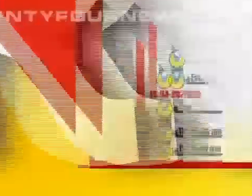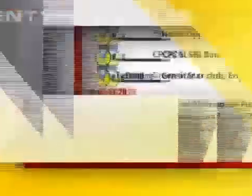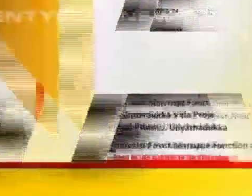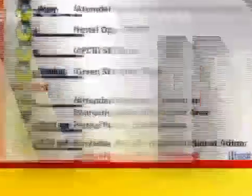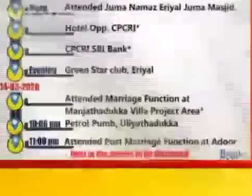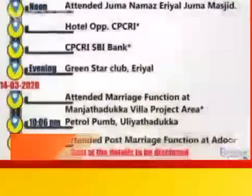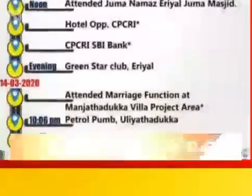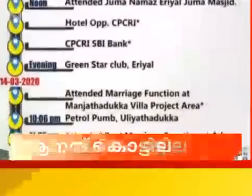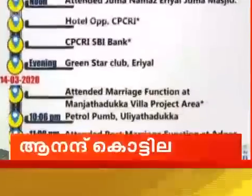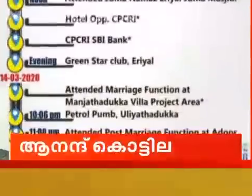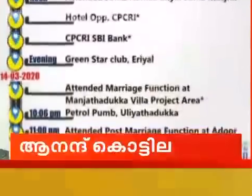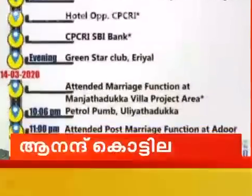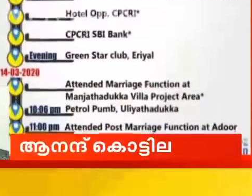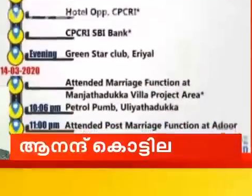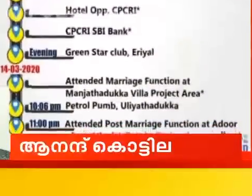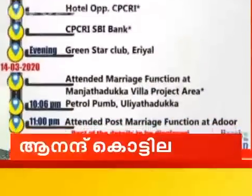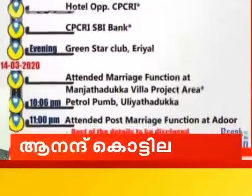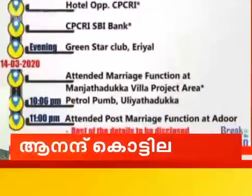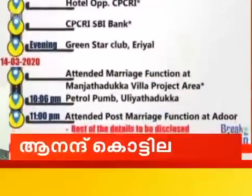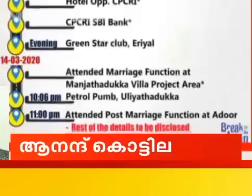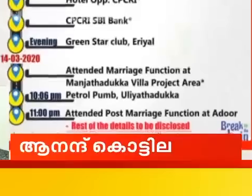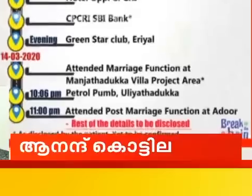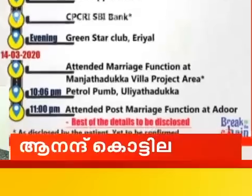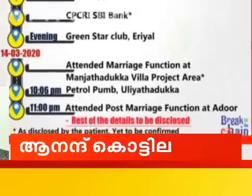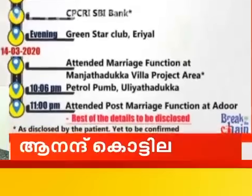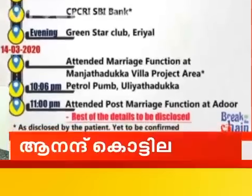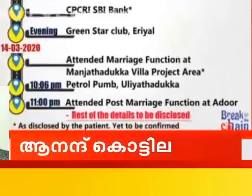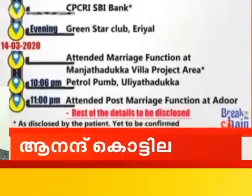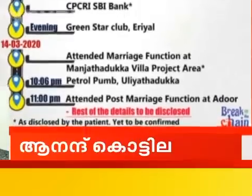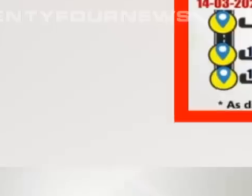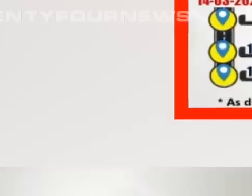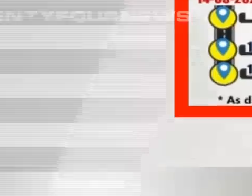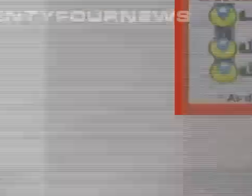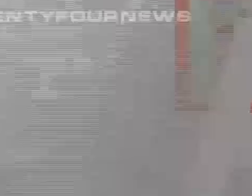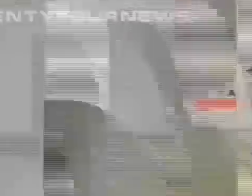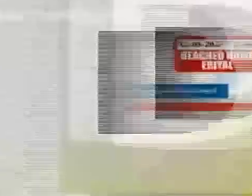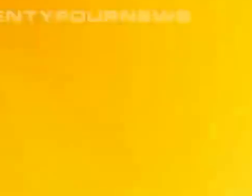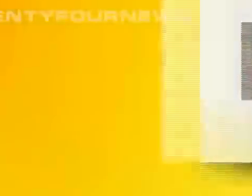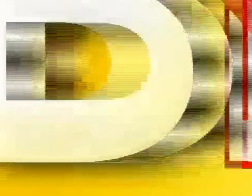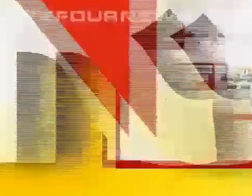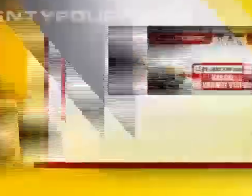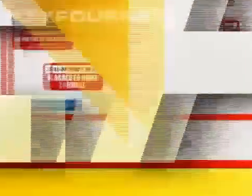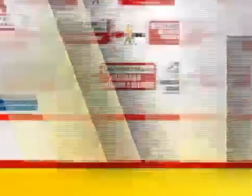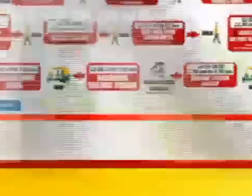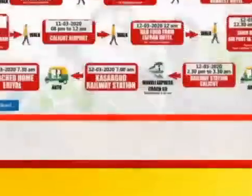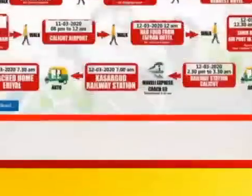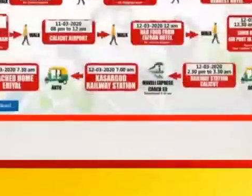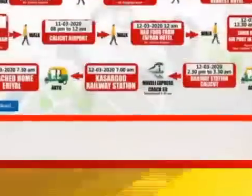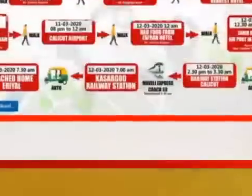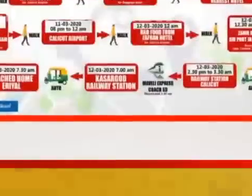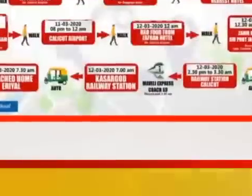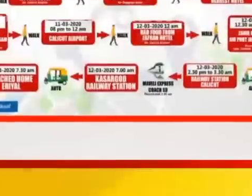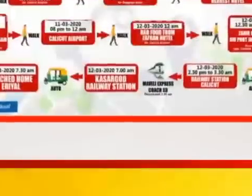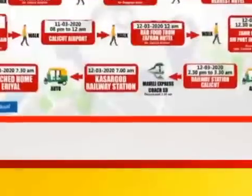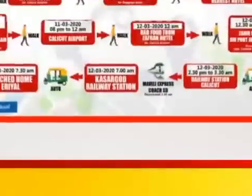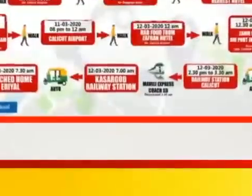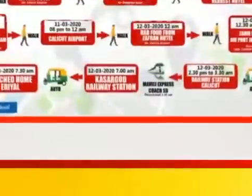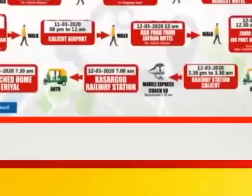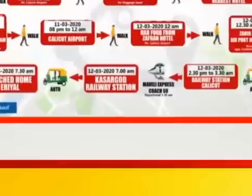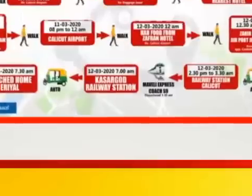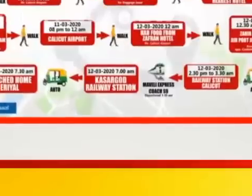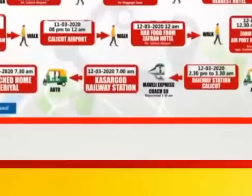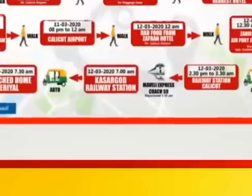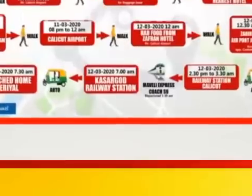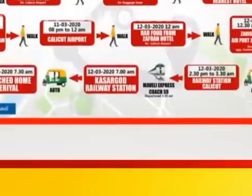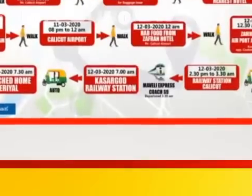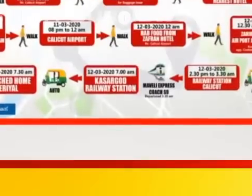ഈ രോഗബാധിതന്റെ യാത്ര സംബന്ധിച്ച് ചില ദുരൂഹതകളും ഈ ഘട്ടത്തിൽ പുറത്തുവരുന്നുണ്ട്. കോഴിക്കോട് ഇയാൾ തങ്ങിയതിലും ചില ദുരൂഹതകളുണ്ട് എന്നും ഇപ്പോൾ സൂചനകൾ ലഭിക്കുന്നു.